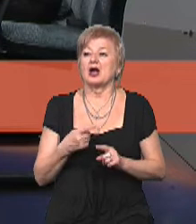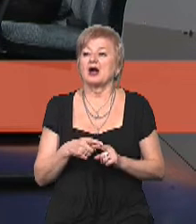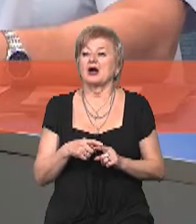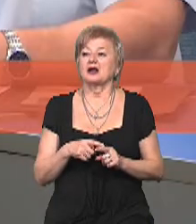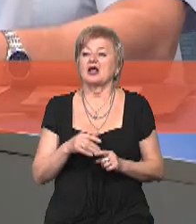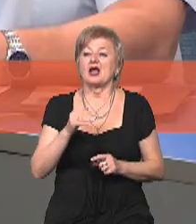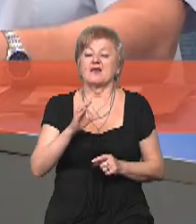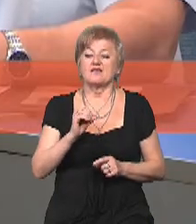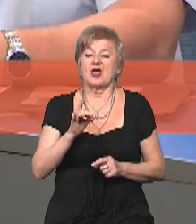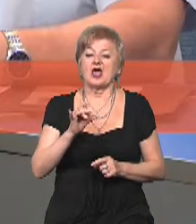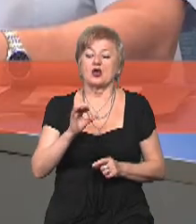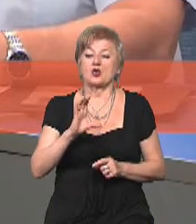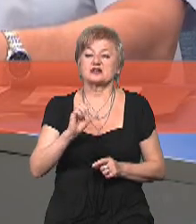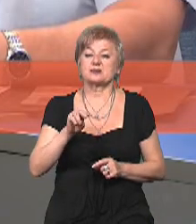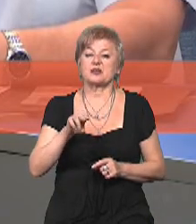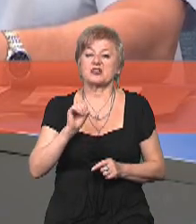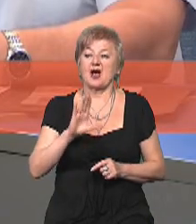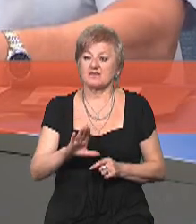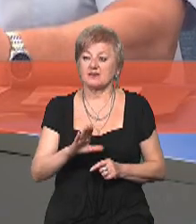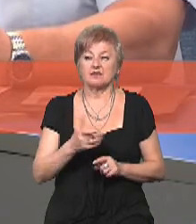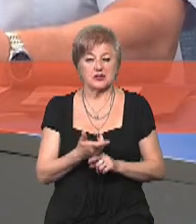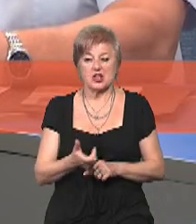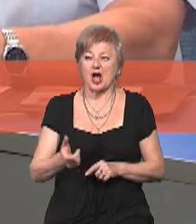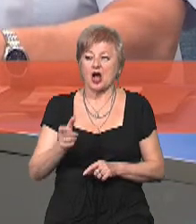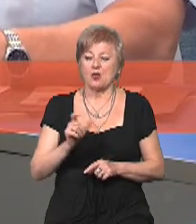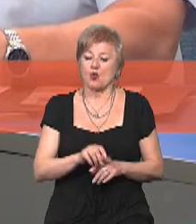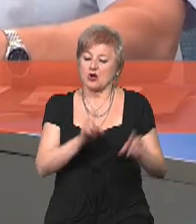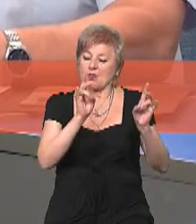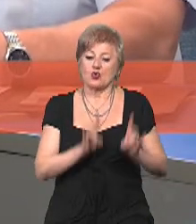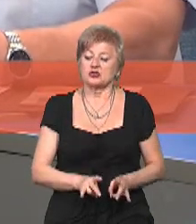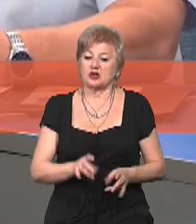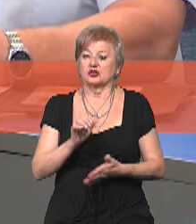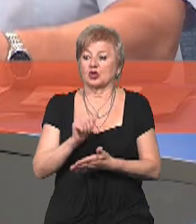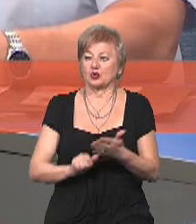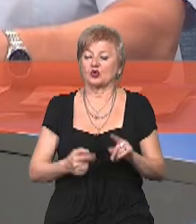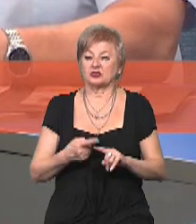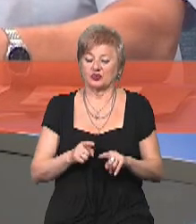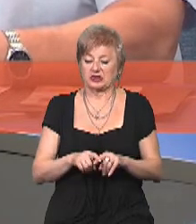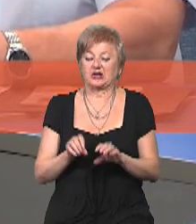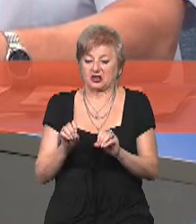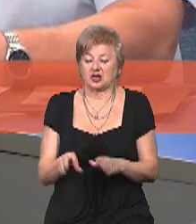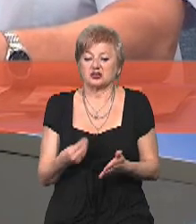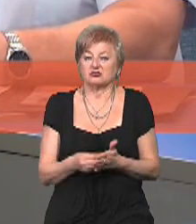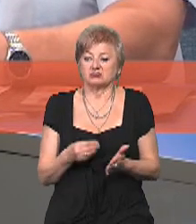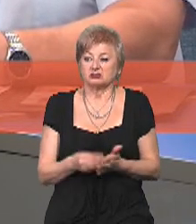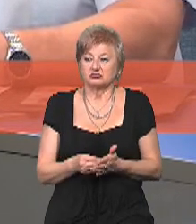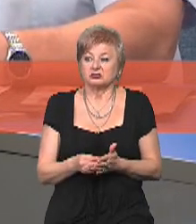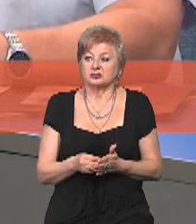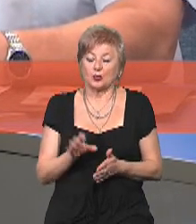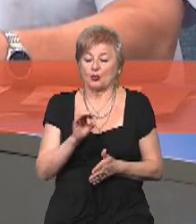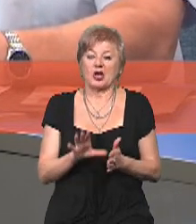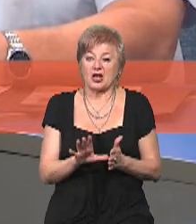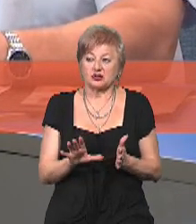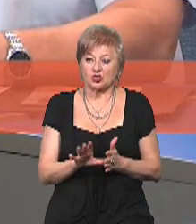завод ферросплава, который наиболее пострадал от вот этих решений рынка